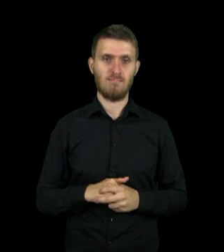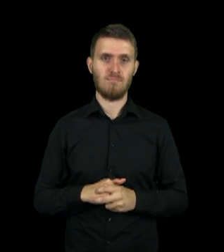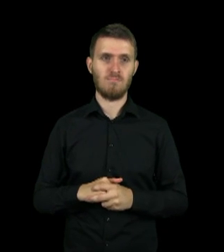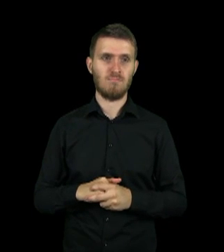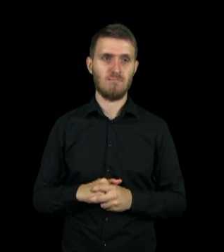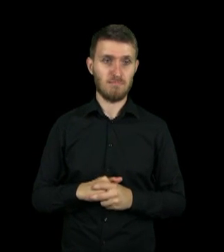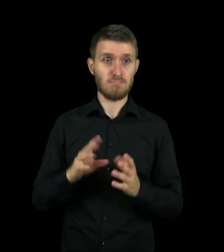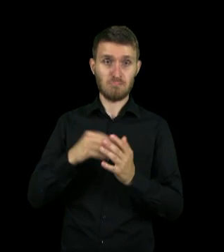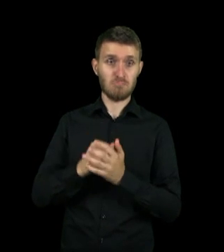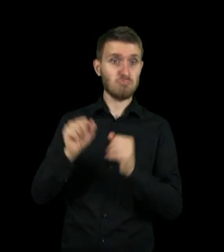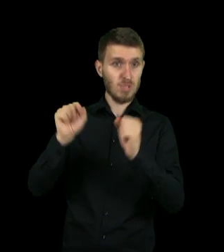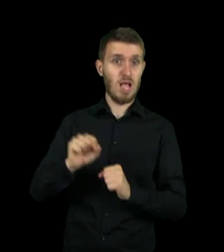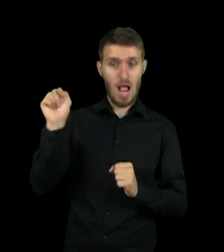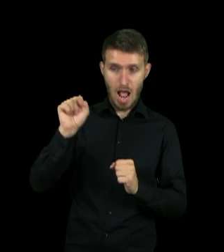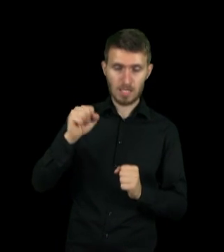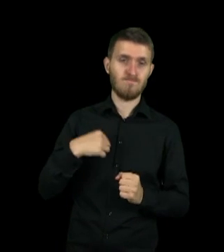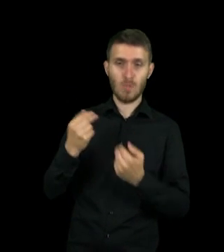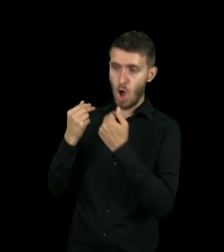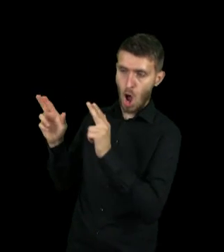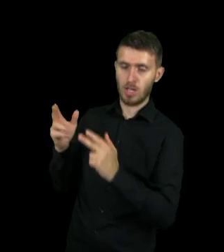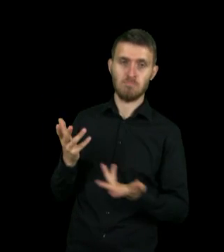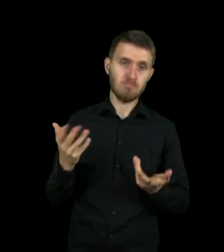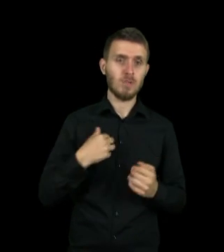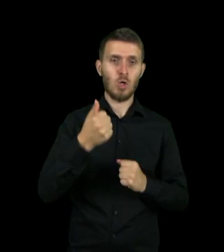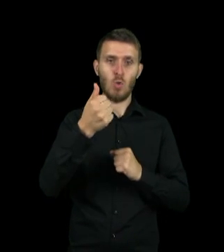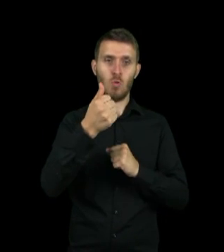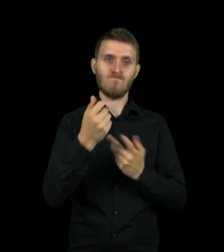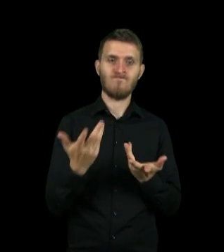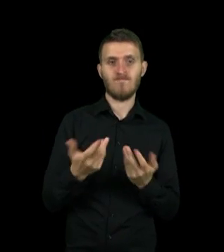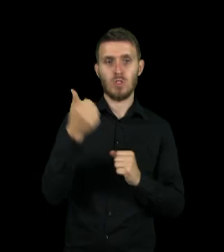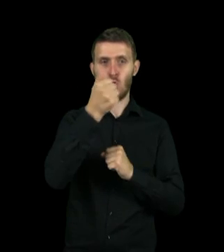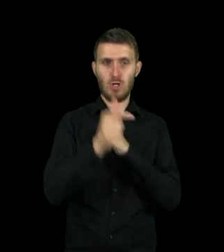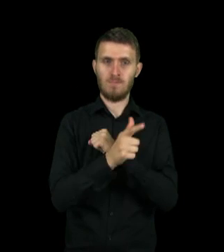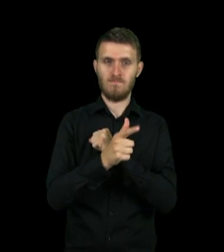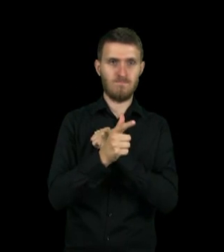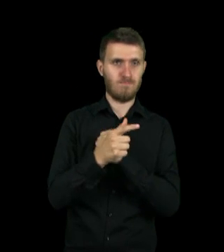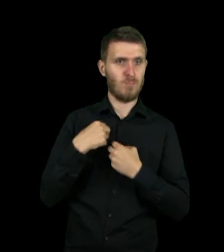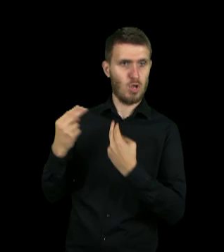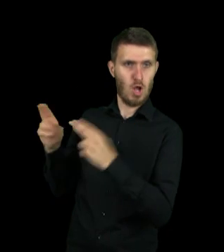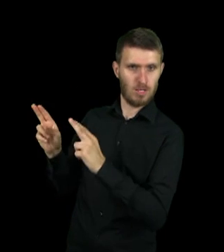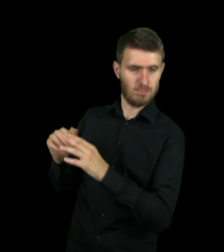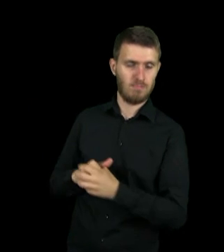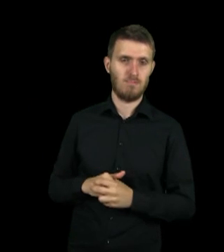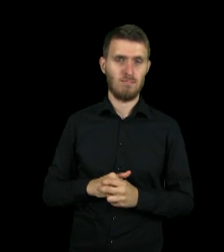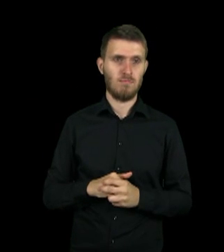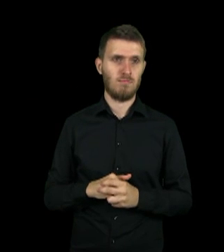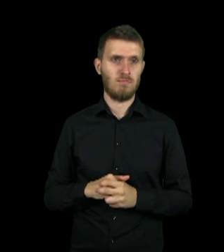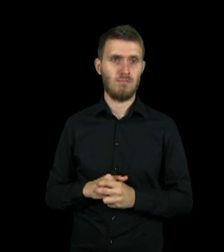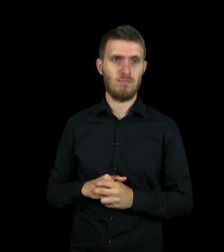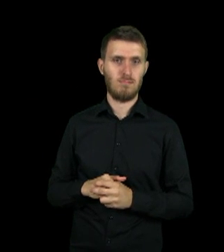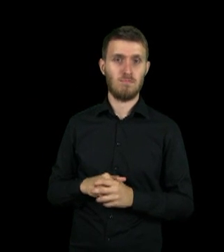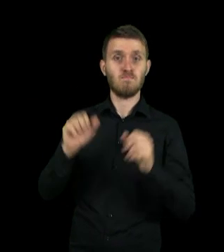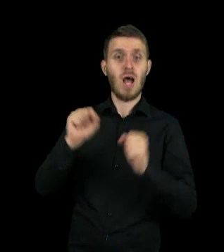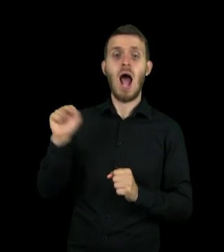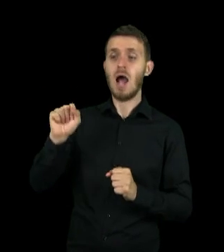musimy podzielić te d zł powiedzmy że bank a dostanie jakieś zł 70 taka mogłaby być stawka